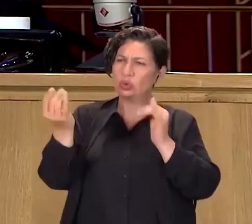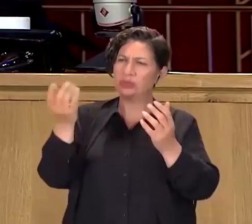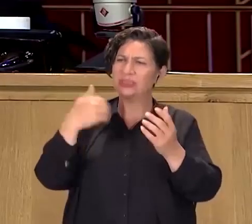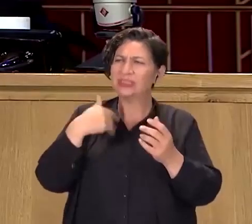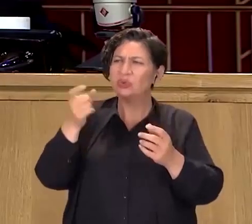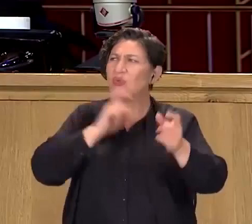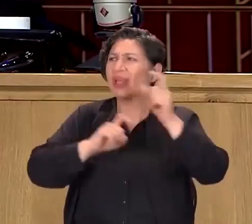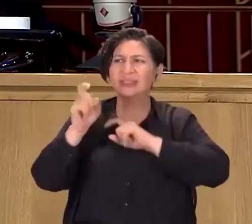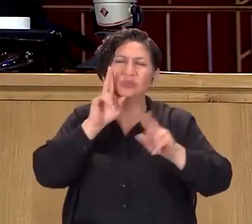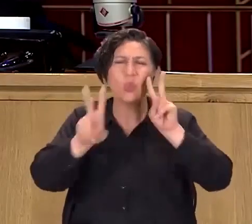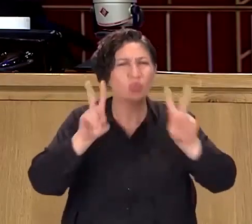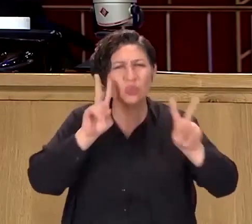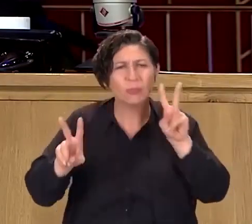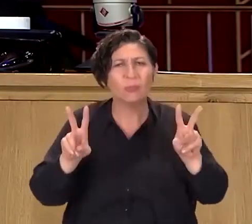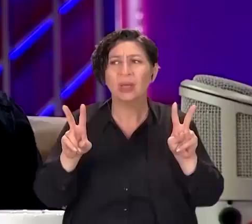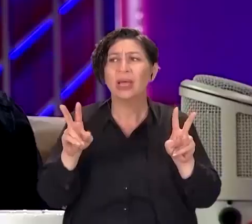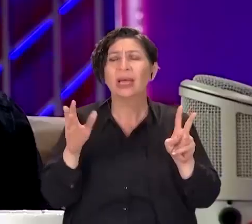çok yanlışlar gördüm.